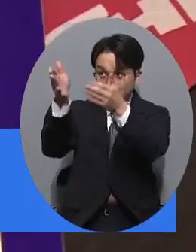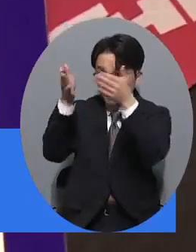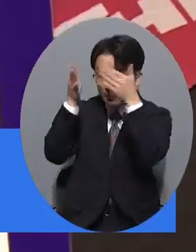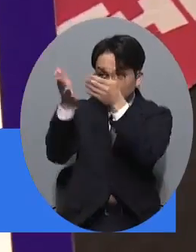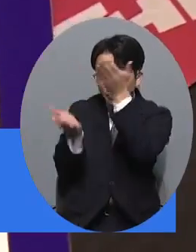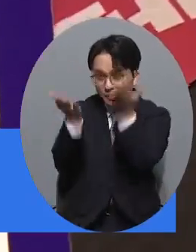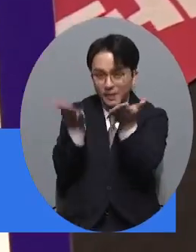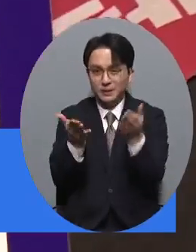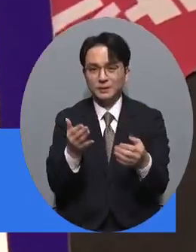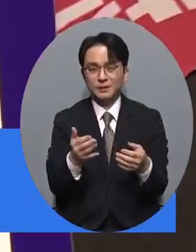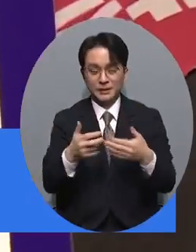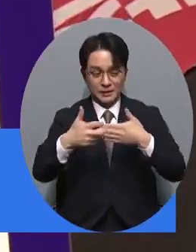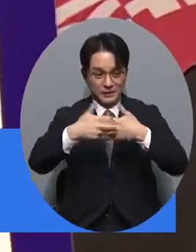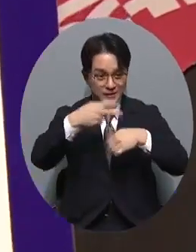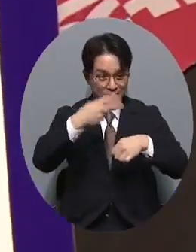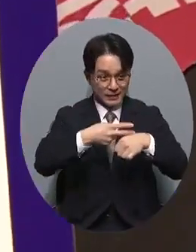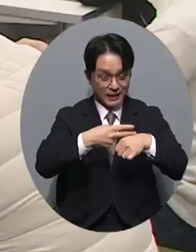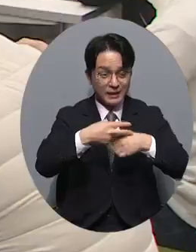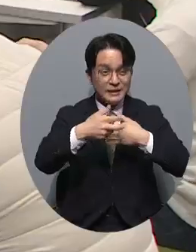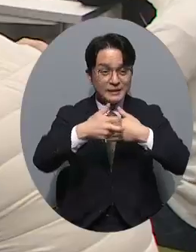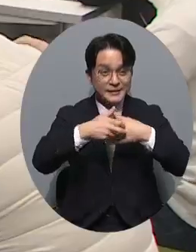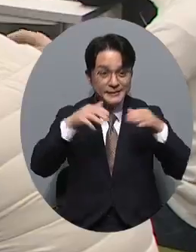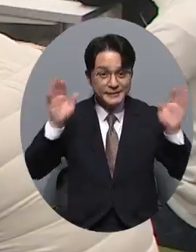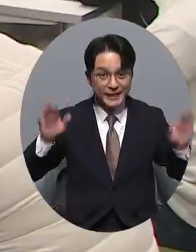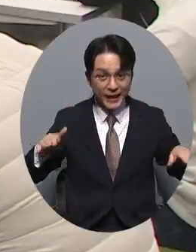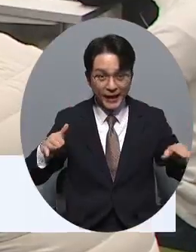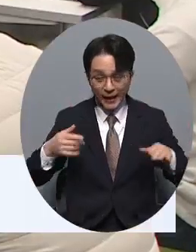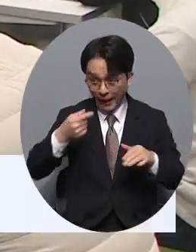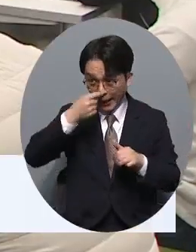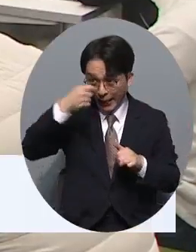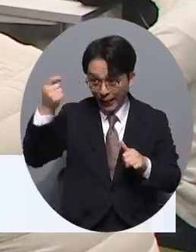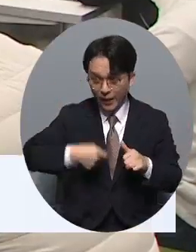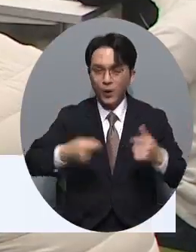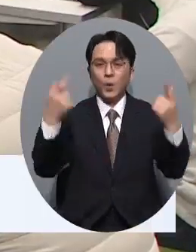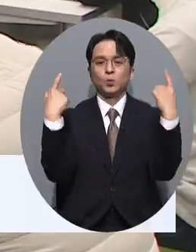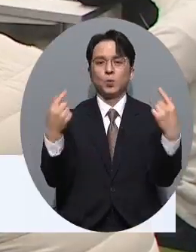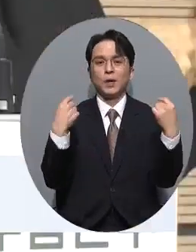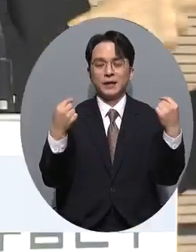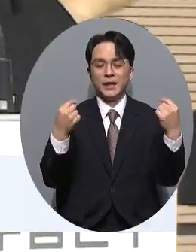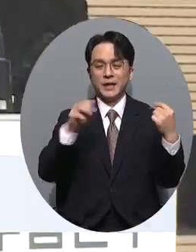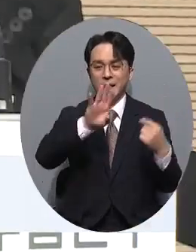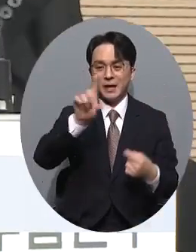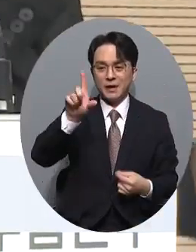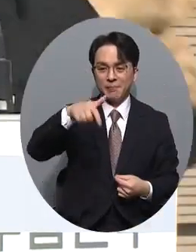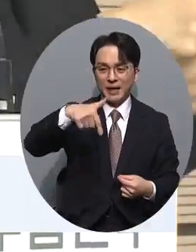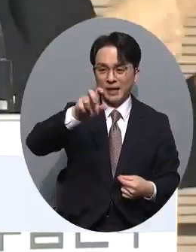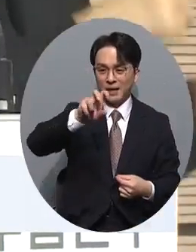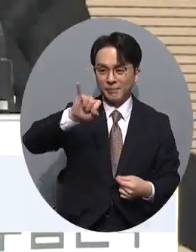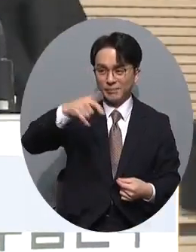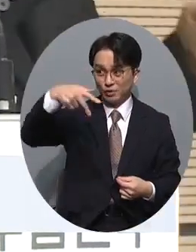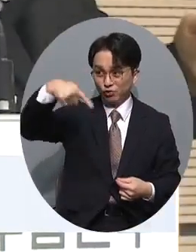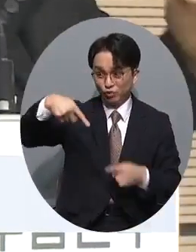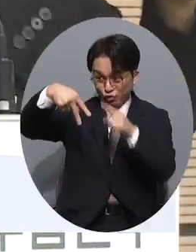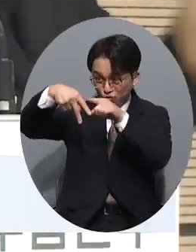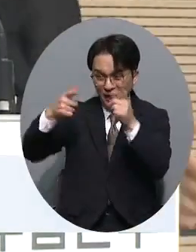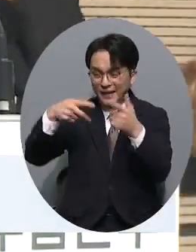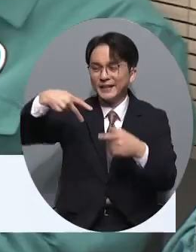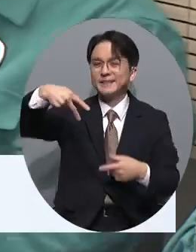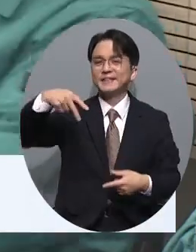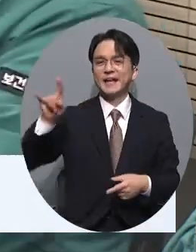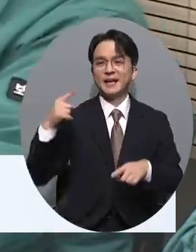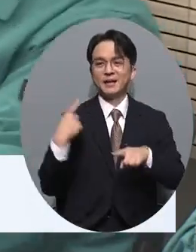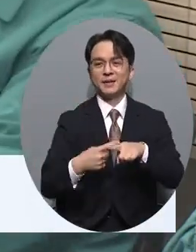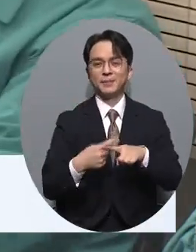박민수는 박다 의대 증원 결정에 앞서 의료계와 협의를 거쳤다는 정부 주장에 대해